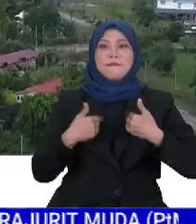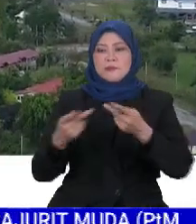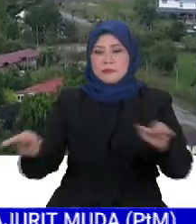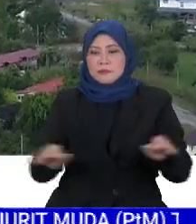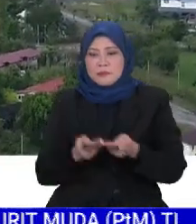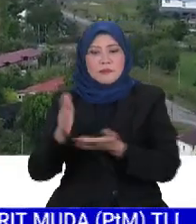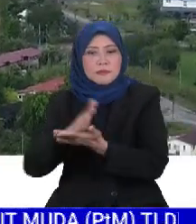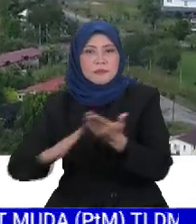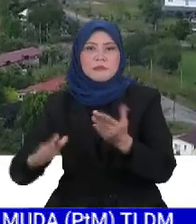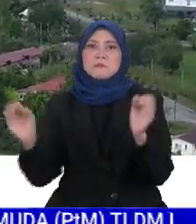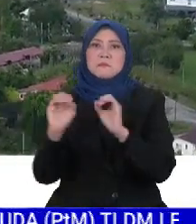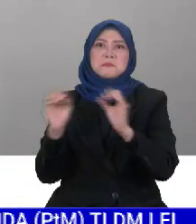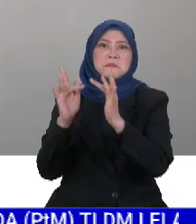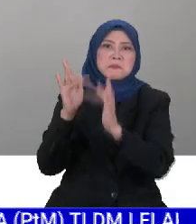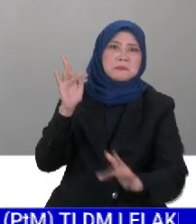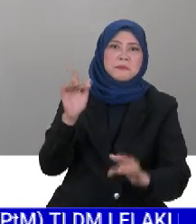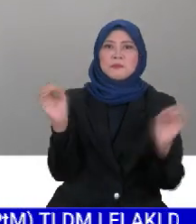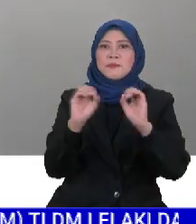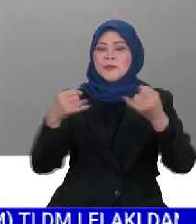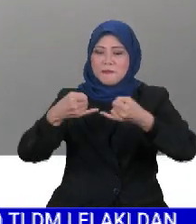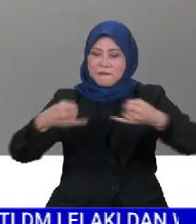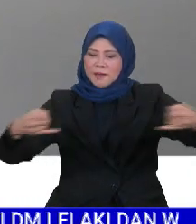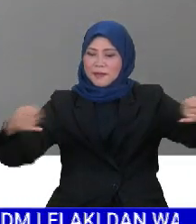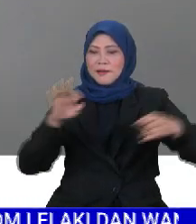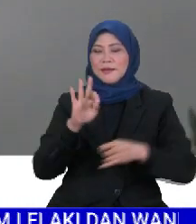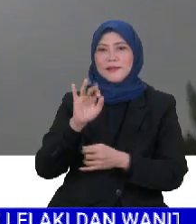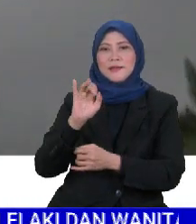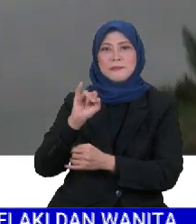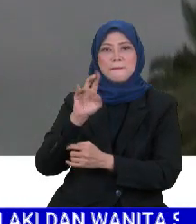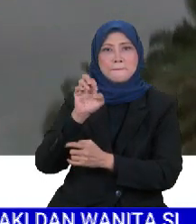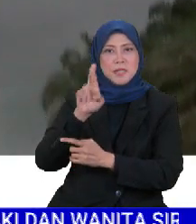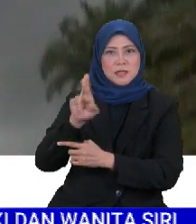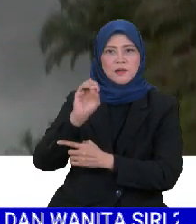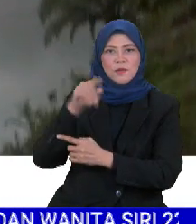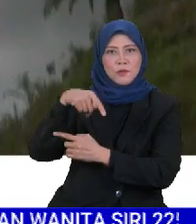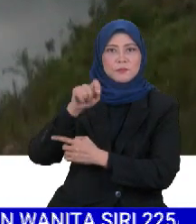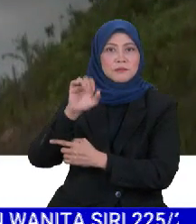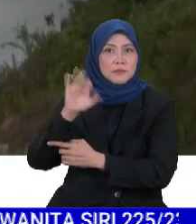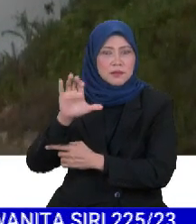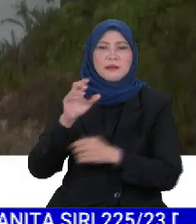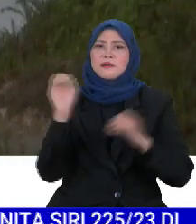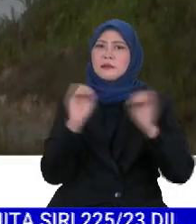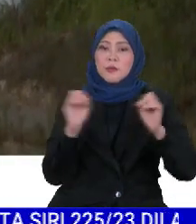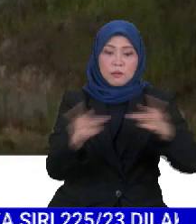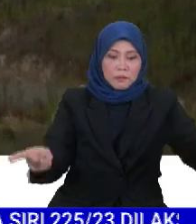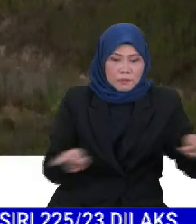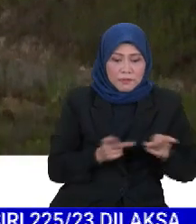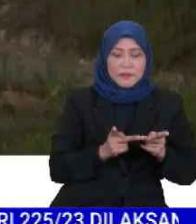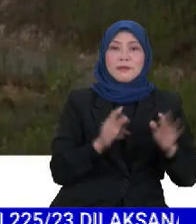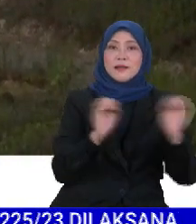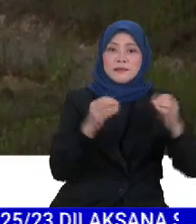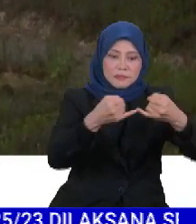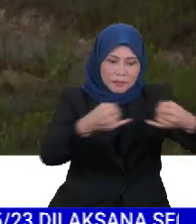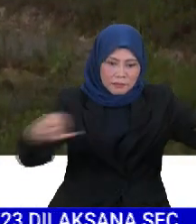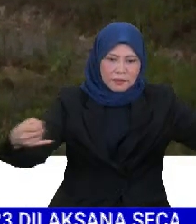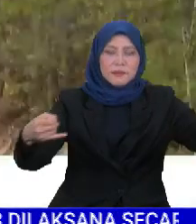kawasan tidak mempunyai jalinan fiber optik. Justru itu katanya, sekiranya kawasan-kawasan yang tidak mempunyai jalinan fiber optik